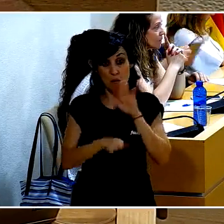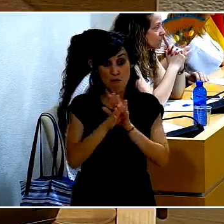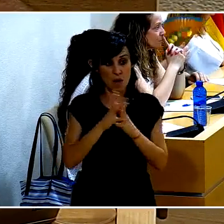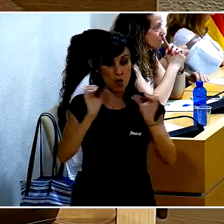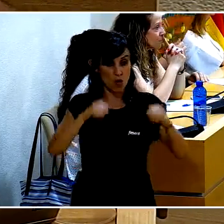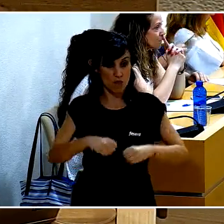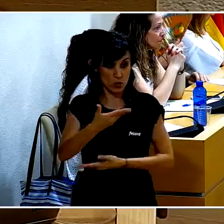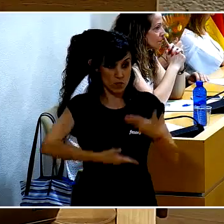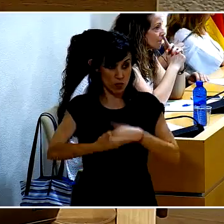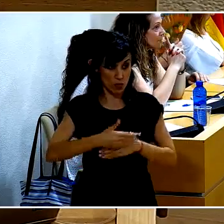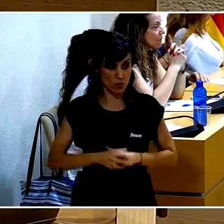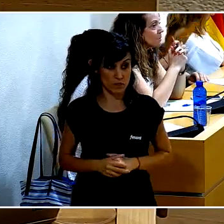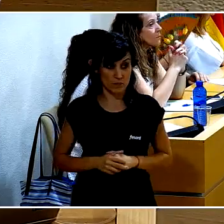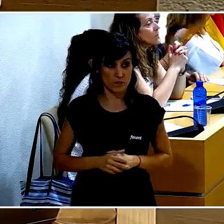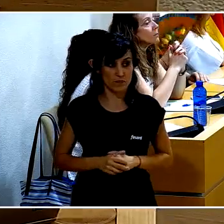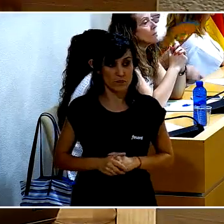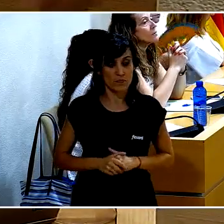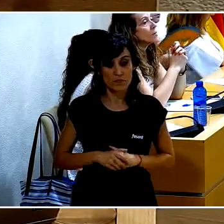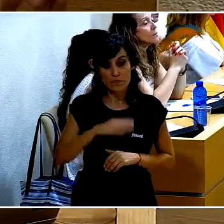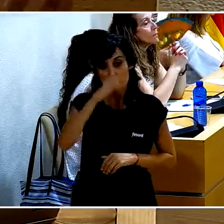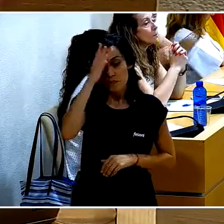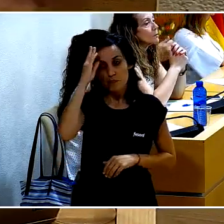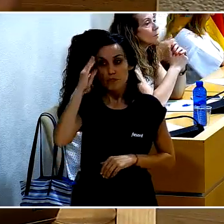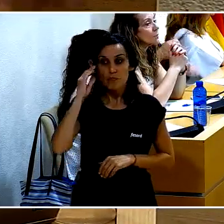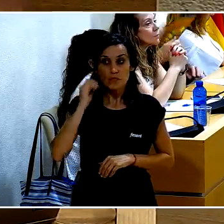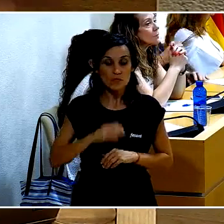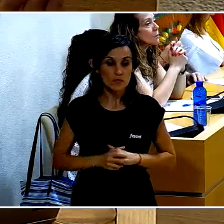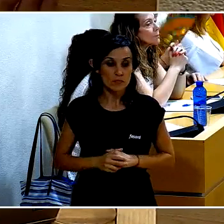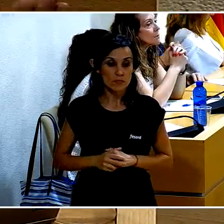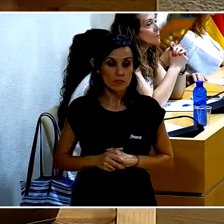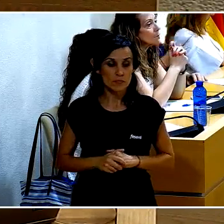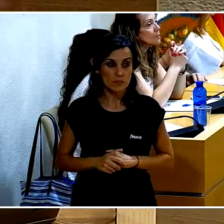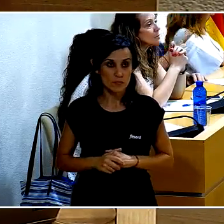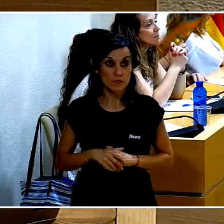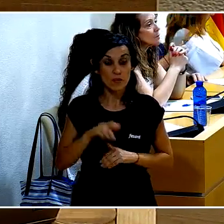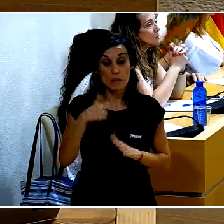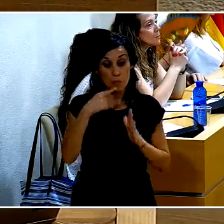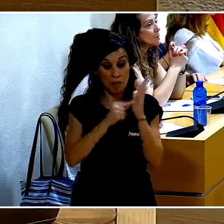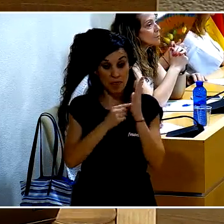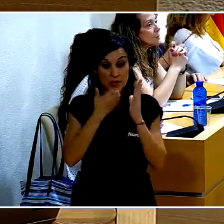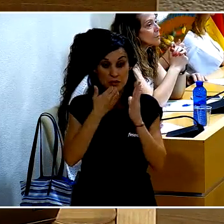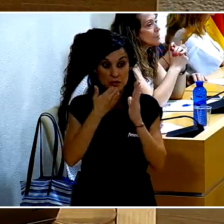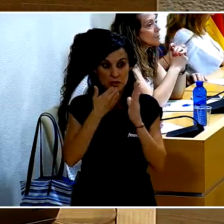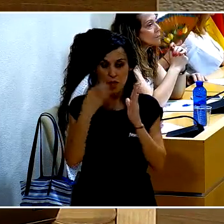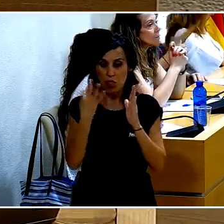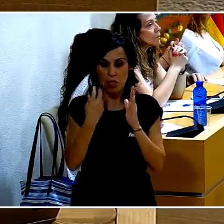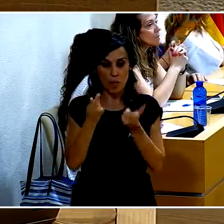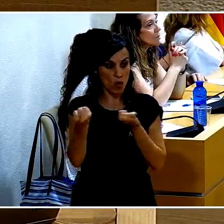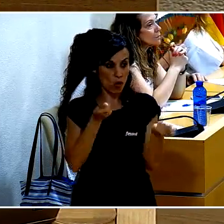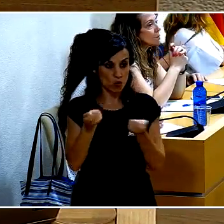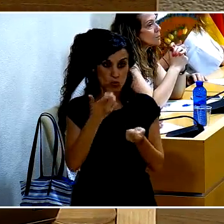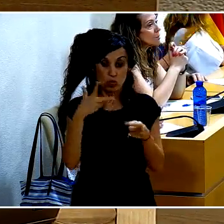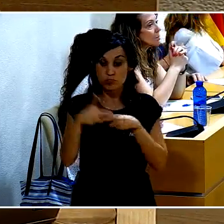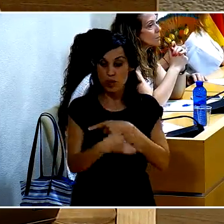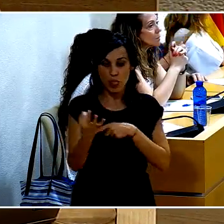de col·laboració. En aquestes mesures, si no anem més enllà, i com corretja de transmissió, que nosaltres sí que la portem al